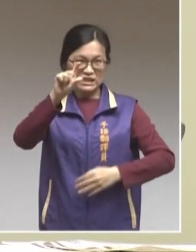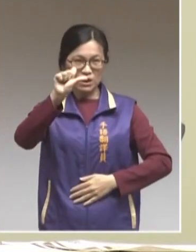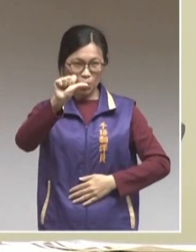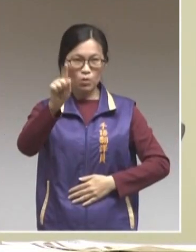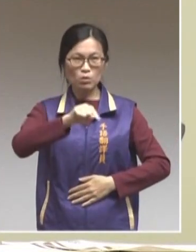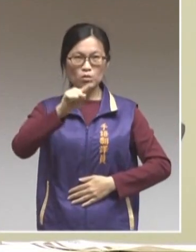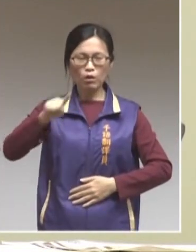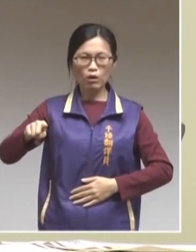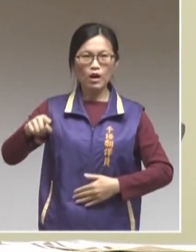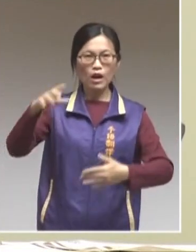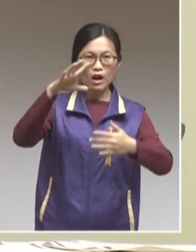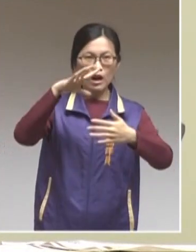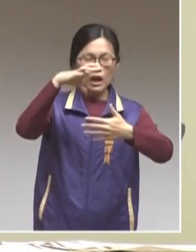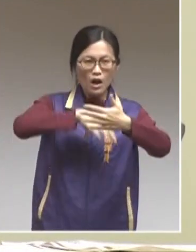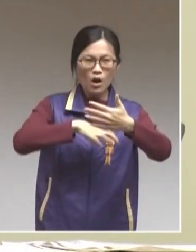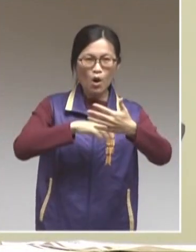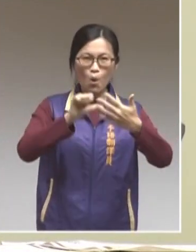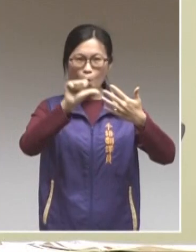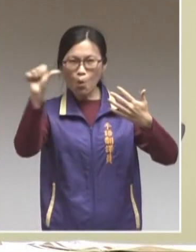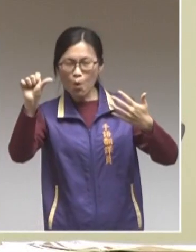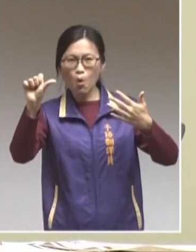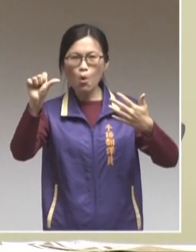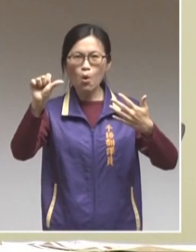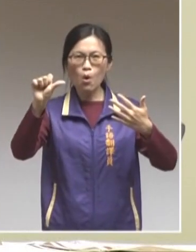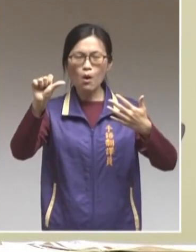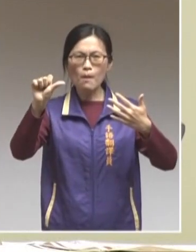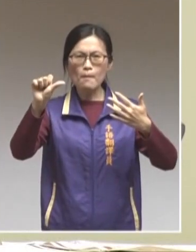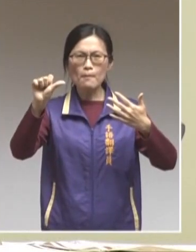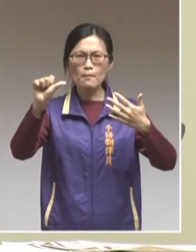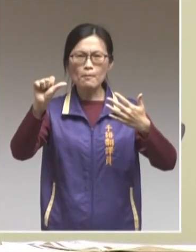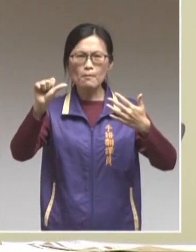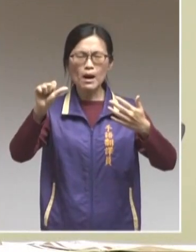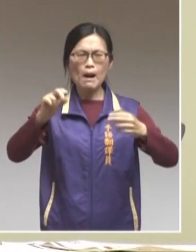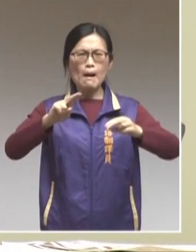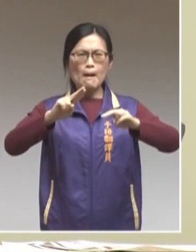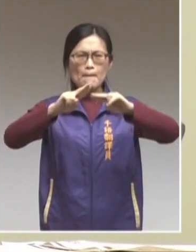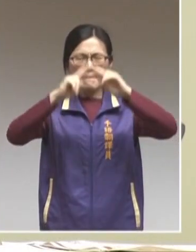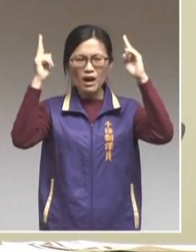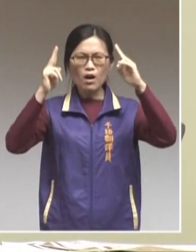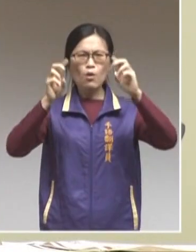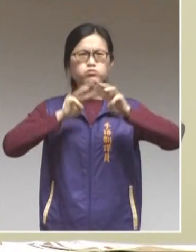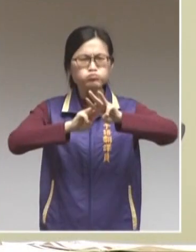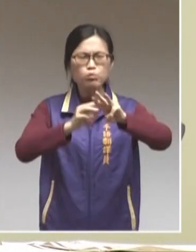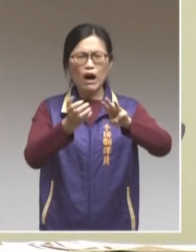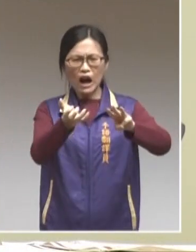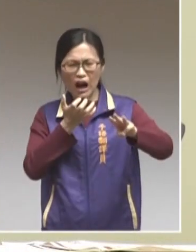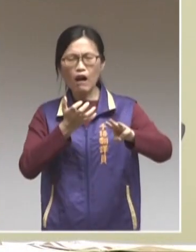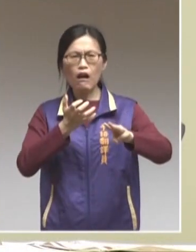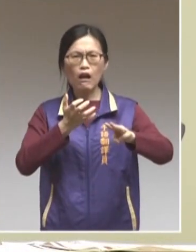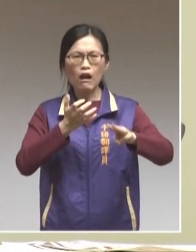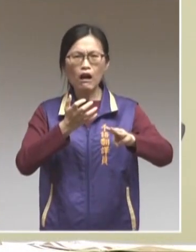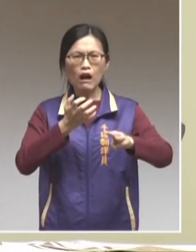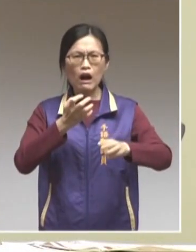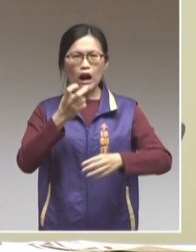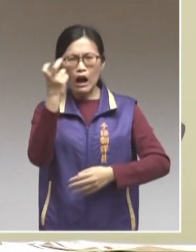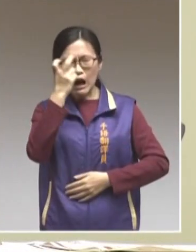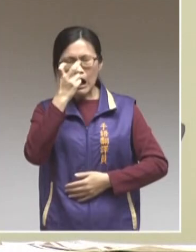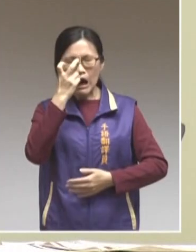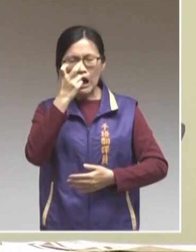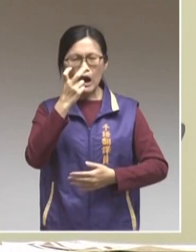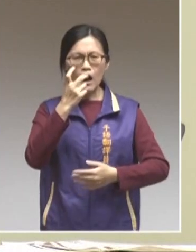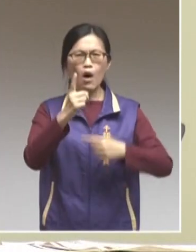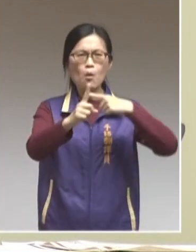中有5例是解隔前这个确诊，好，那这个并没有社区